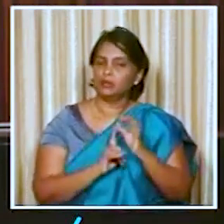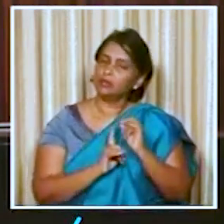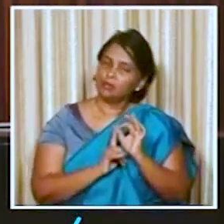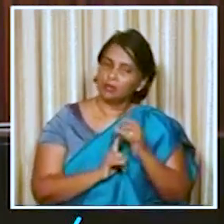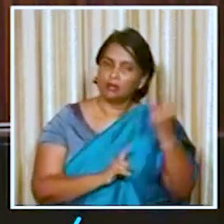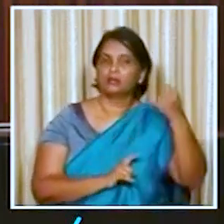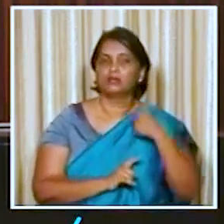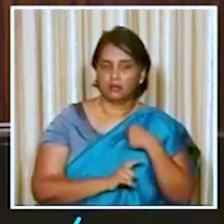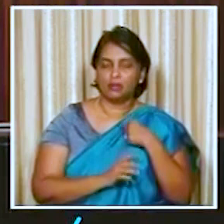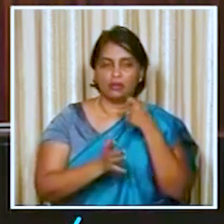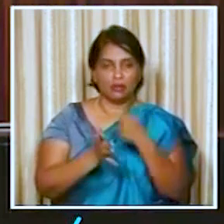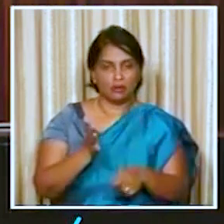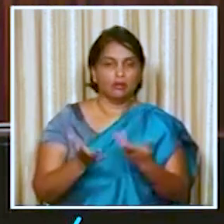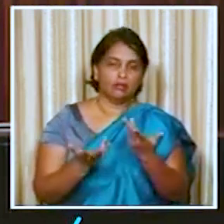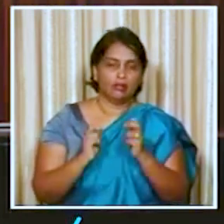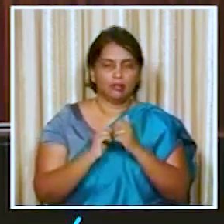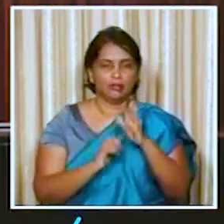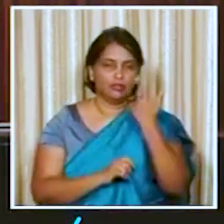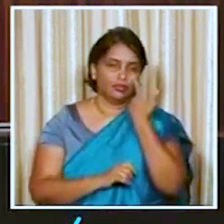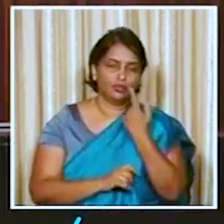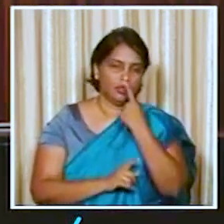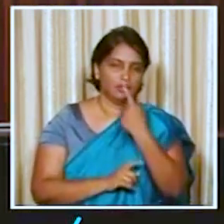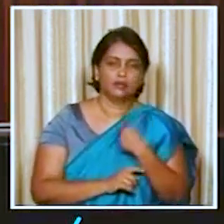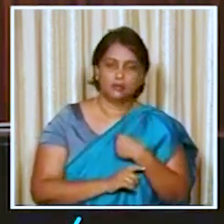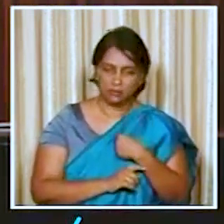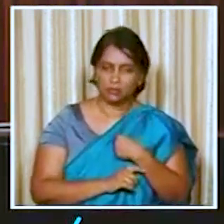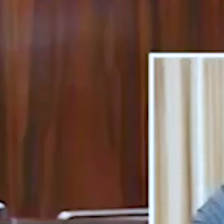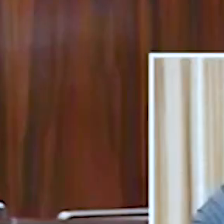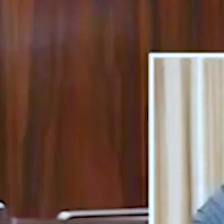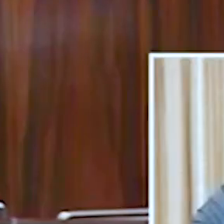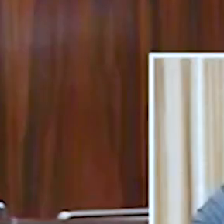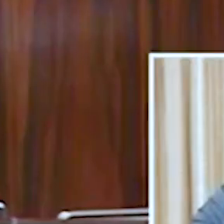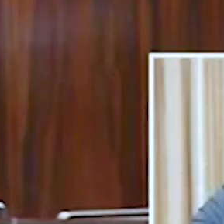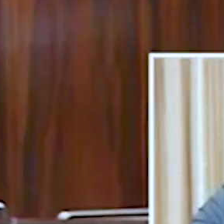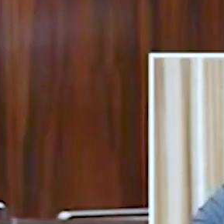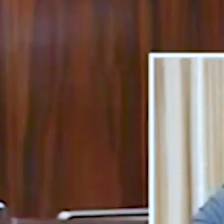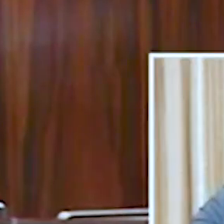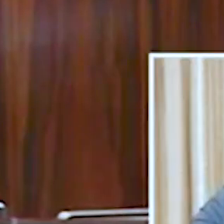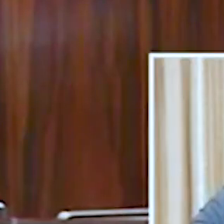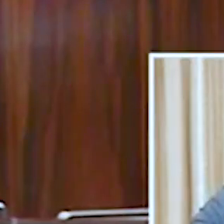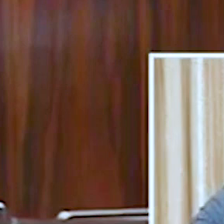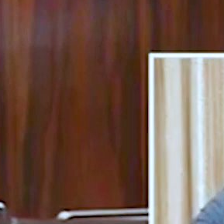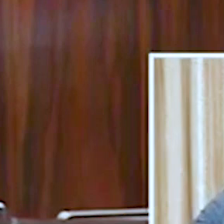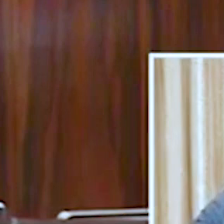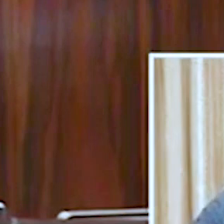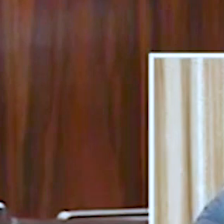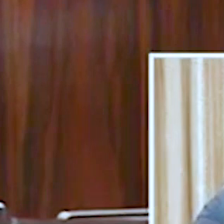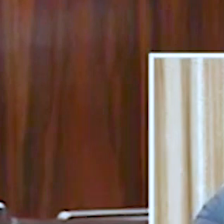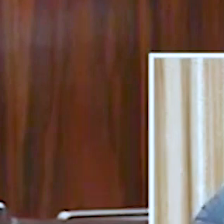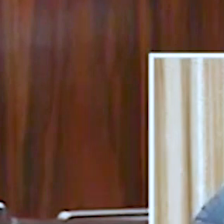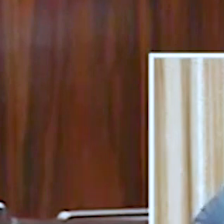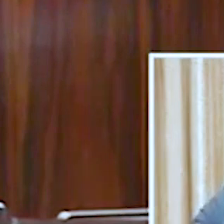පෞද්ගලිකව පැමිණ ඔවුන්ගේ අත්සනේ දීමට සිදුවීම ගැන මා වෙත කනගාටු ප්‍රකාශ කළ බව දන්වමි. මේ ගැන හොඳින් දන්නා විපක්ෂයේ ජ්‍යෙෂ්ඨ මන්ත්‍රීවරු කිහිප